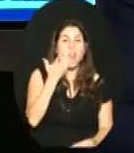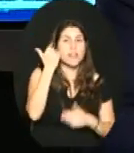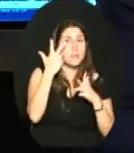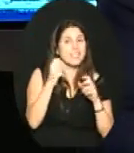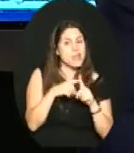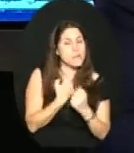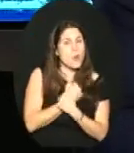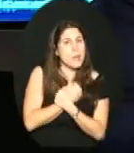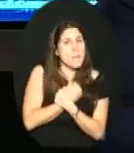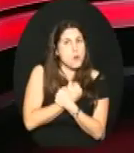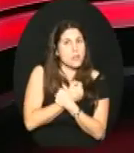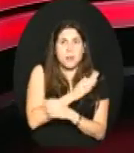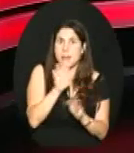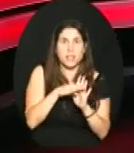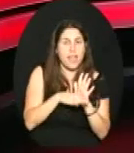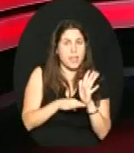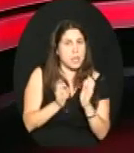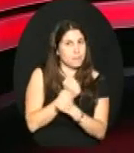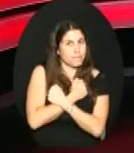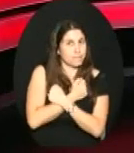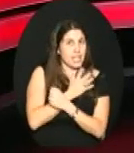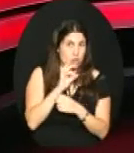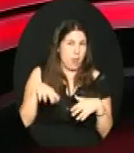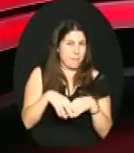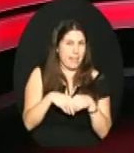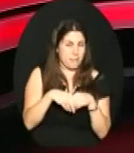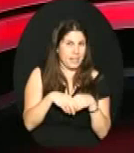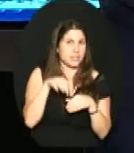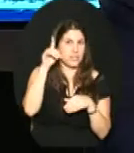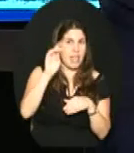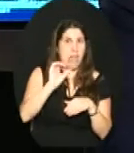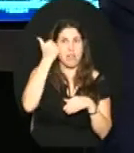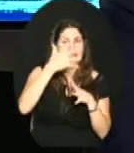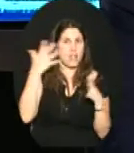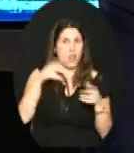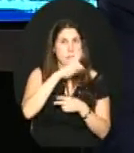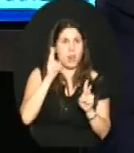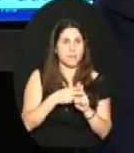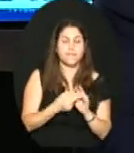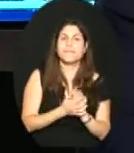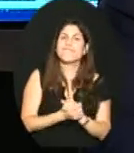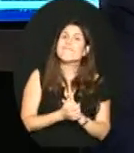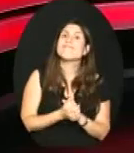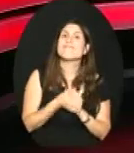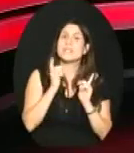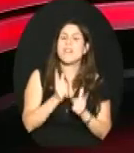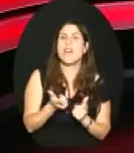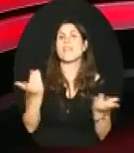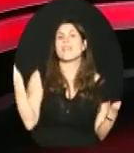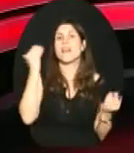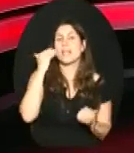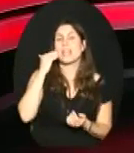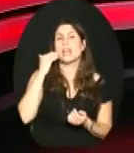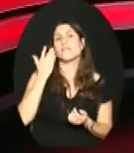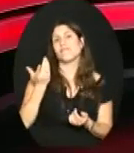איזה חיבוק ללא תנאים של בן ברית, בברית הכי, הכי גדול בעולם. כן, אבל כנראה שהאמריקנים